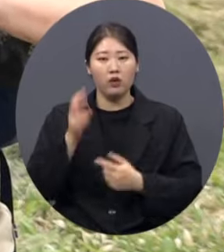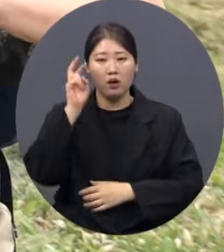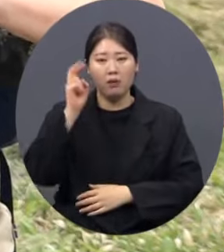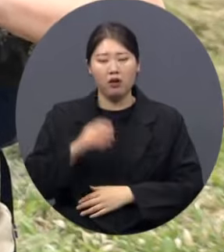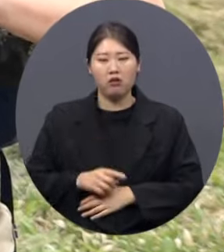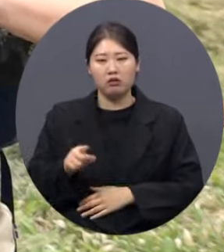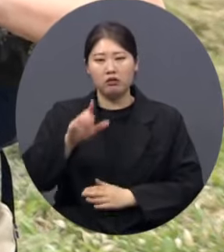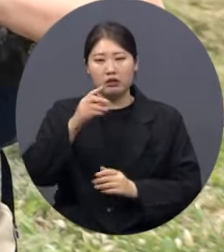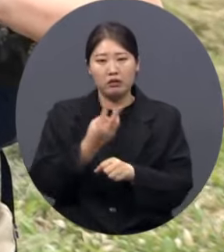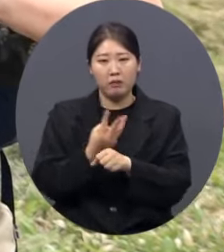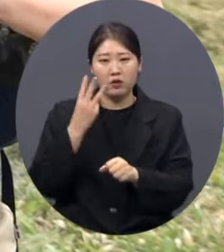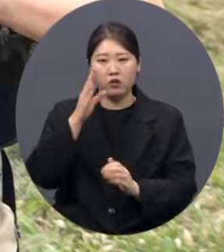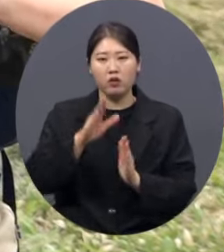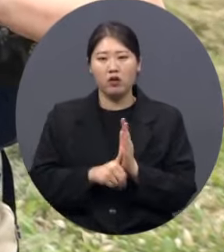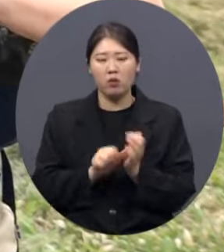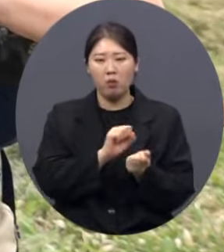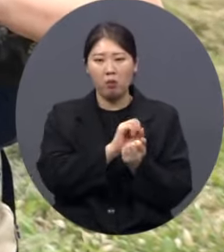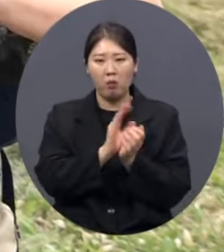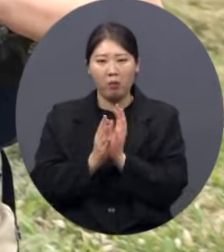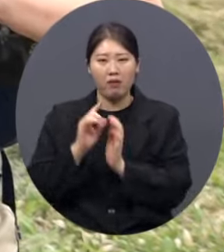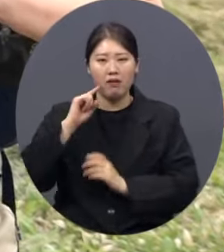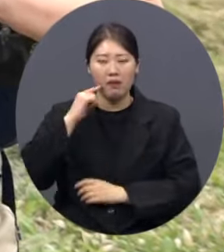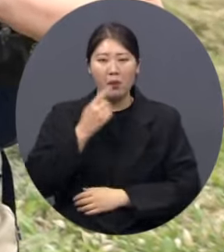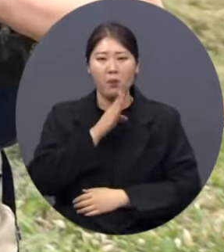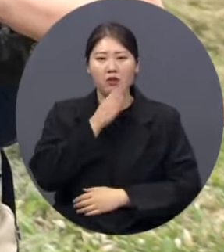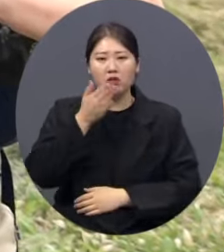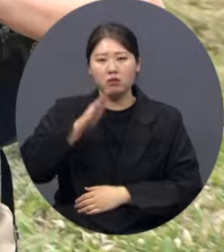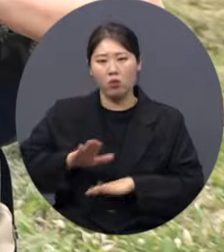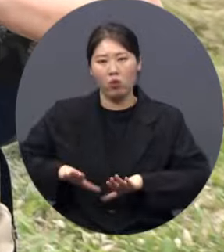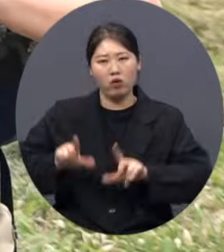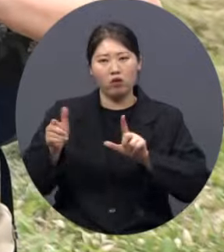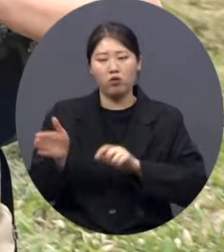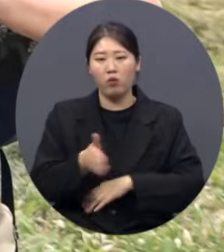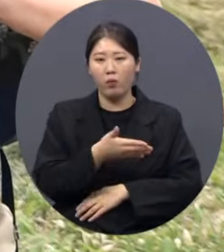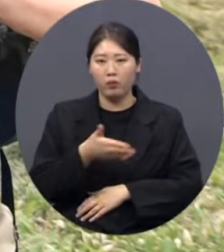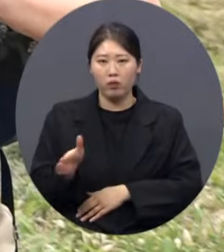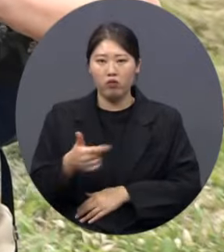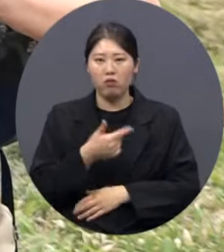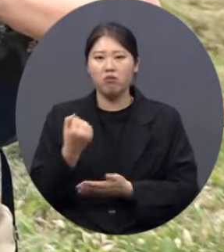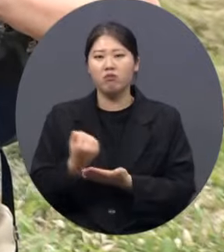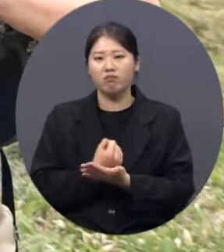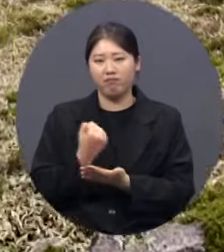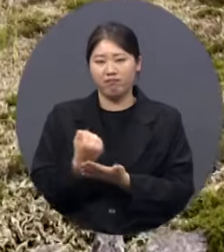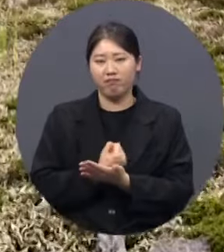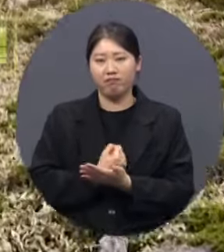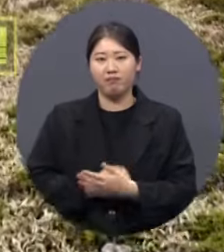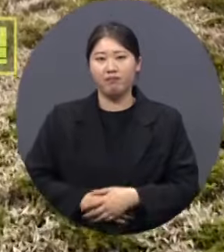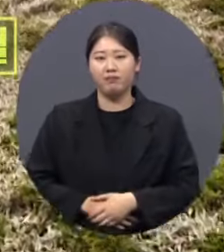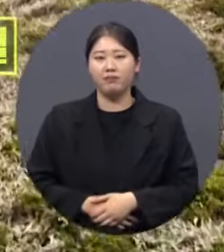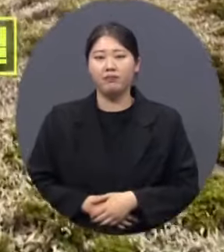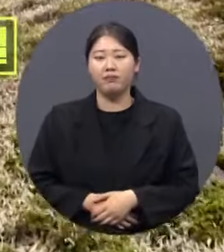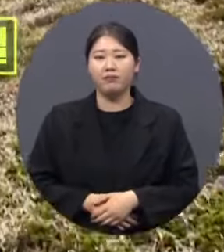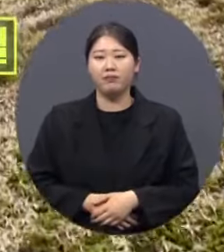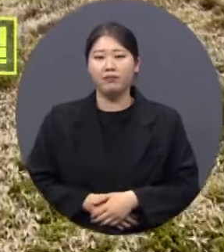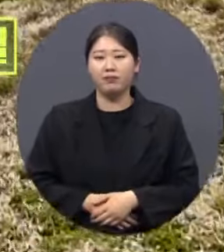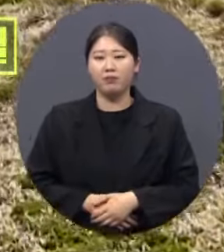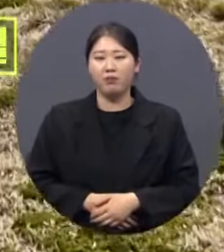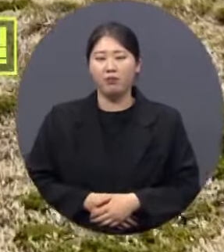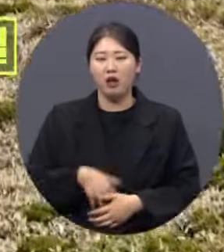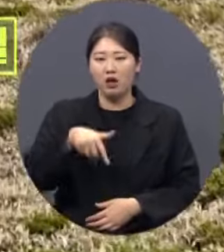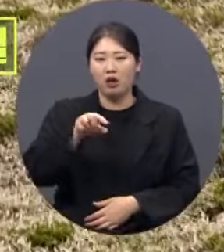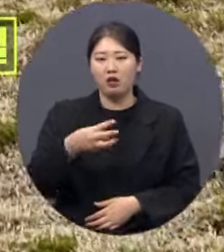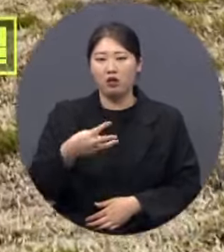철쭉이 많이 펴서 예뻤어요데 올해는 하나도 없네요 많이 섭섭합니다 철중